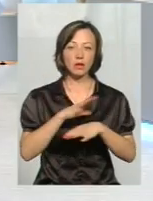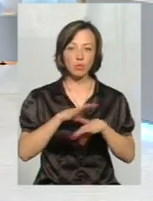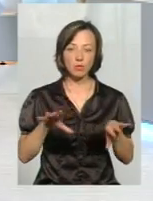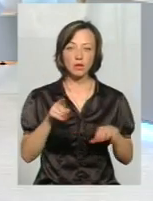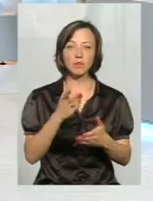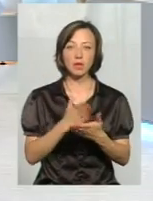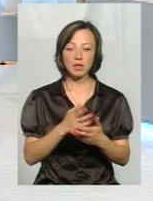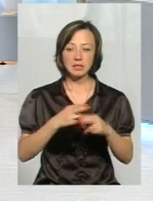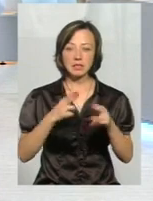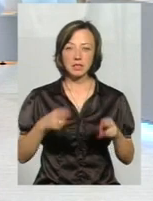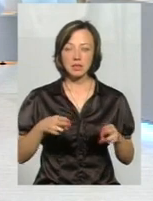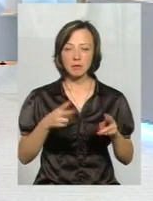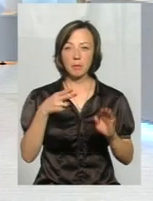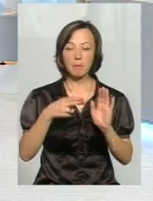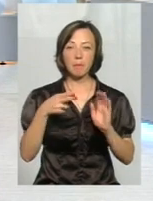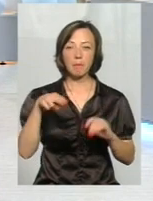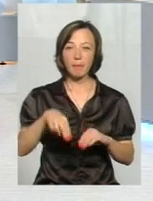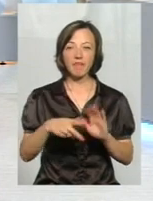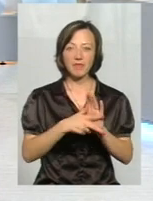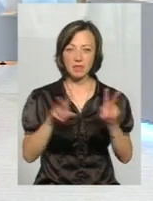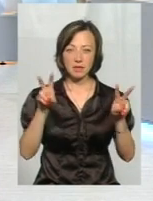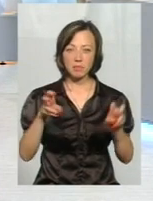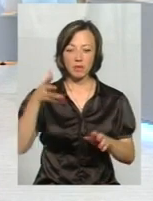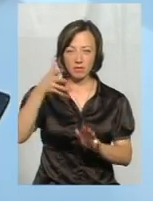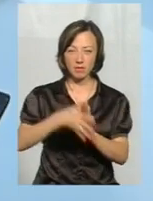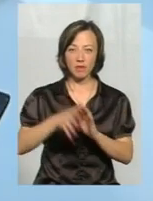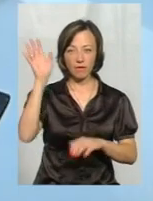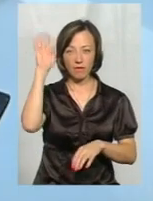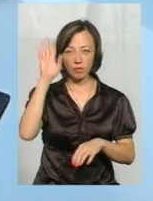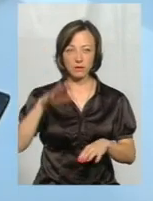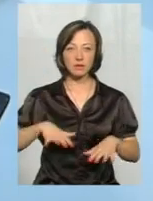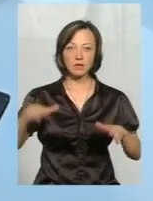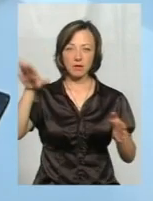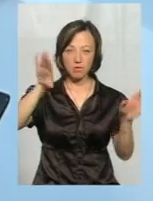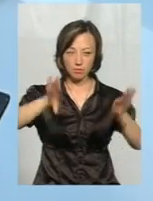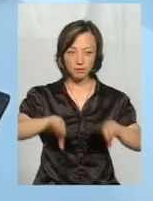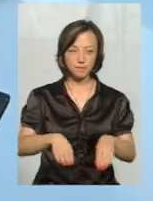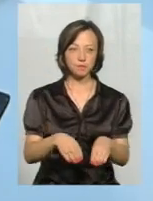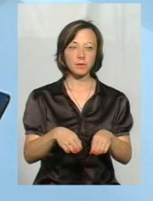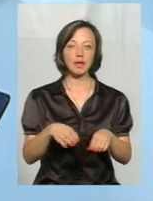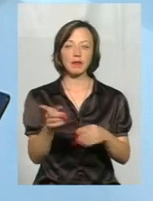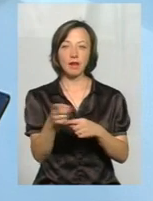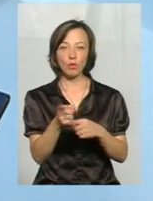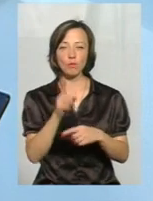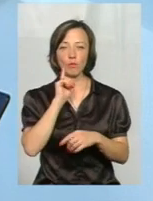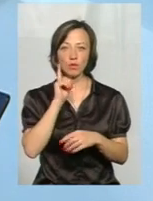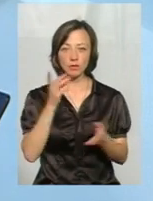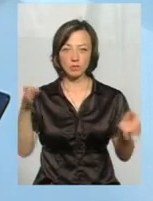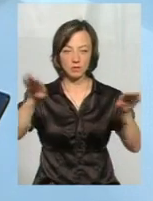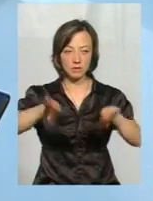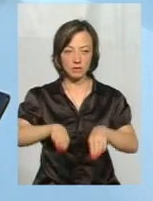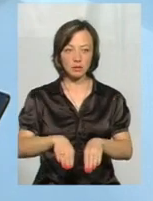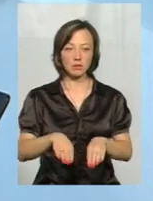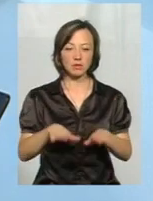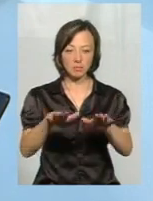є підстанція РП-8, яка води всі стікаються от з тих пагорбів, Тернопільська, Молодіжна, звідти від Катіона,